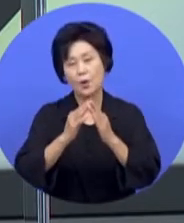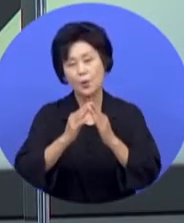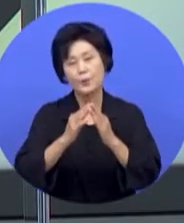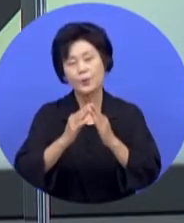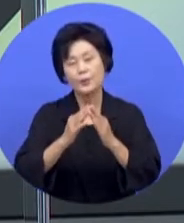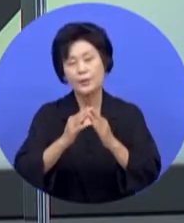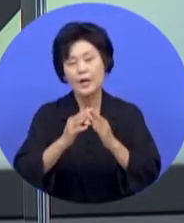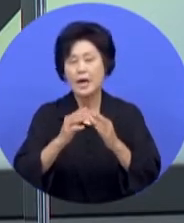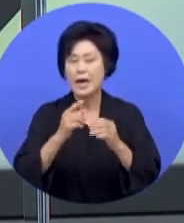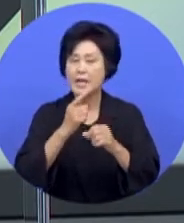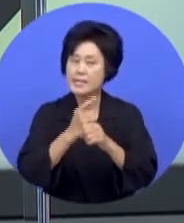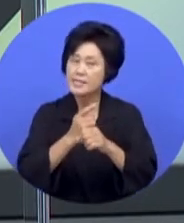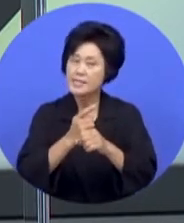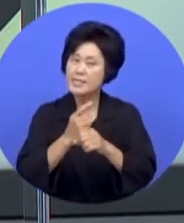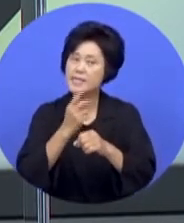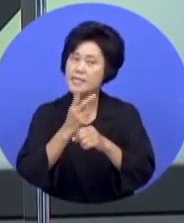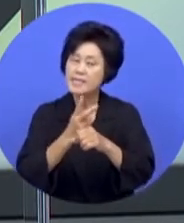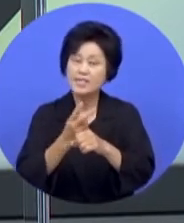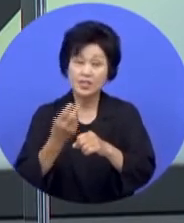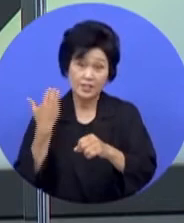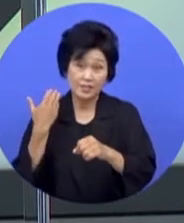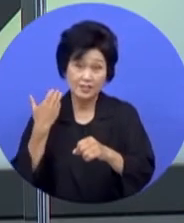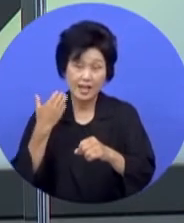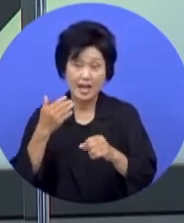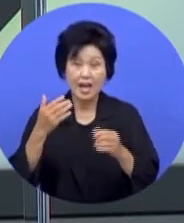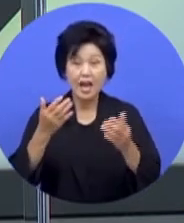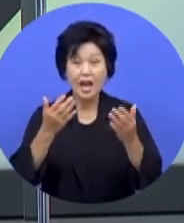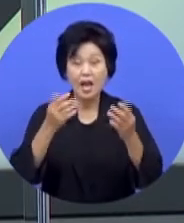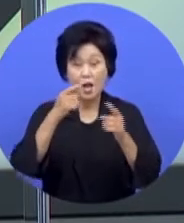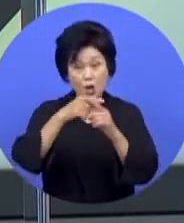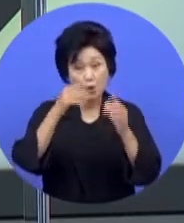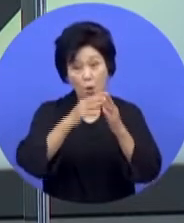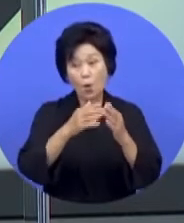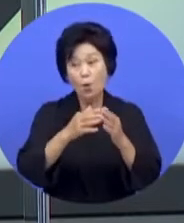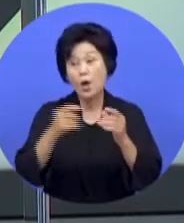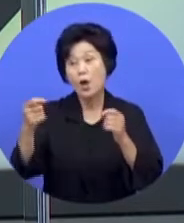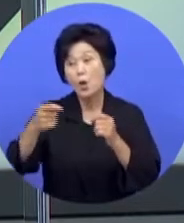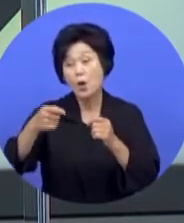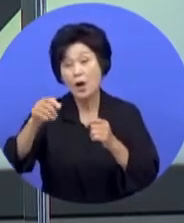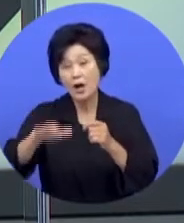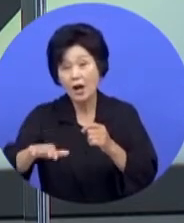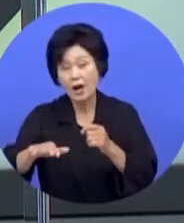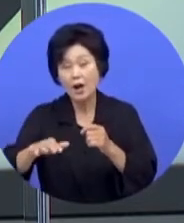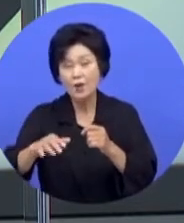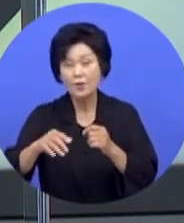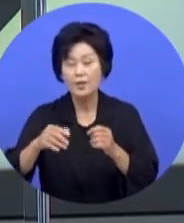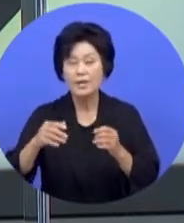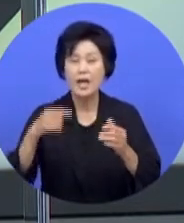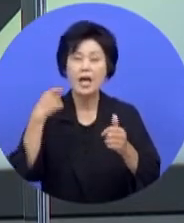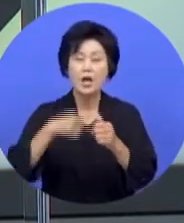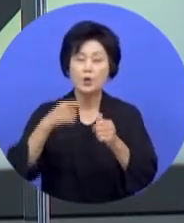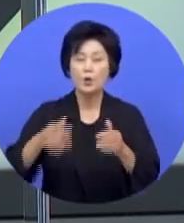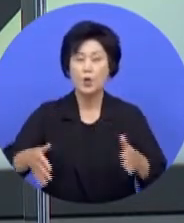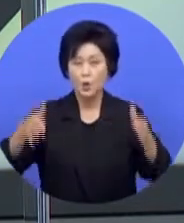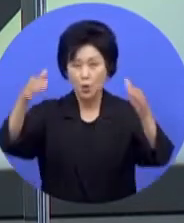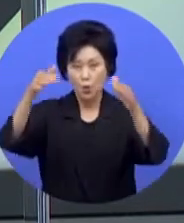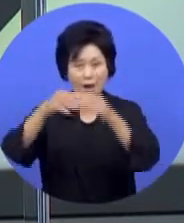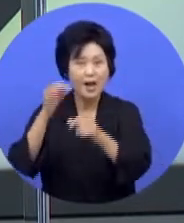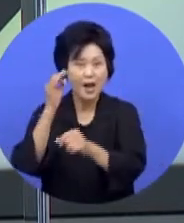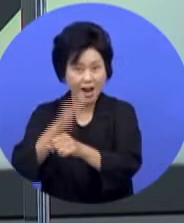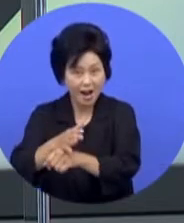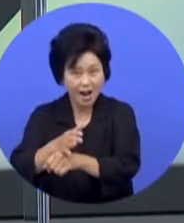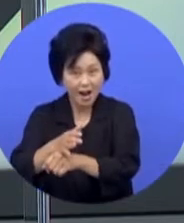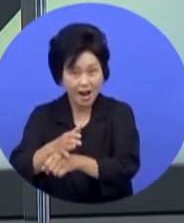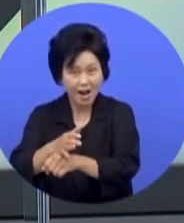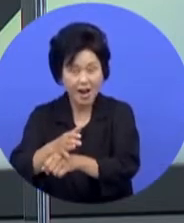교회 옆에 바로 한 900평 되는 교육관을 구입을 하게 됐어요. 근데 막상 교회 이제